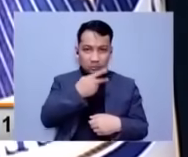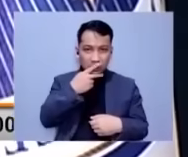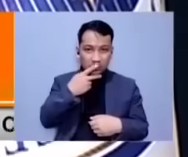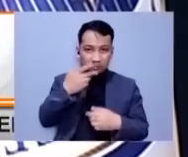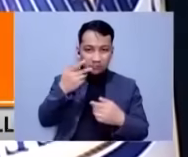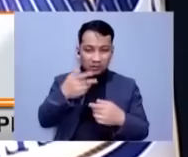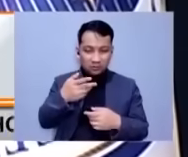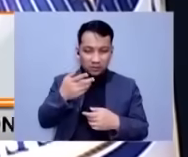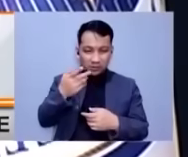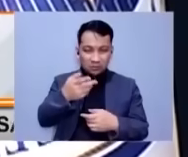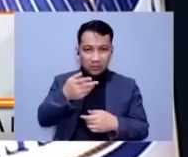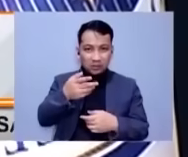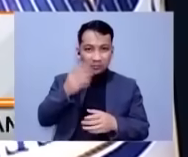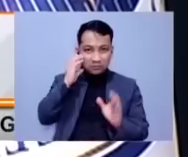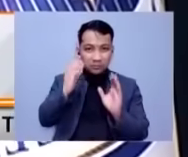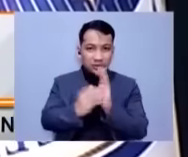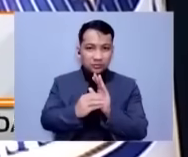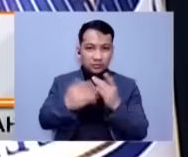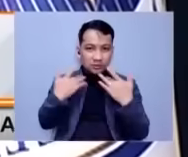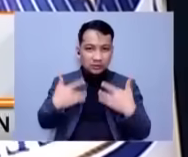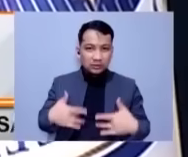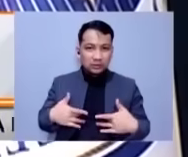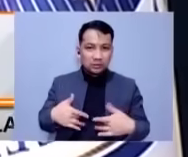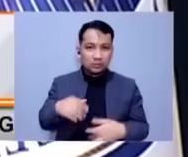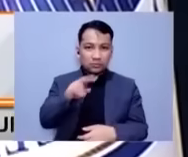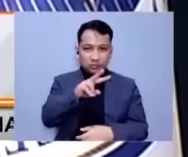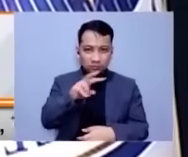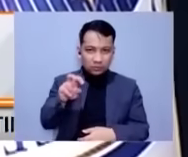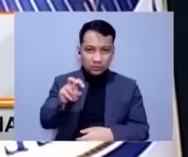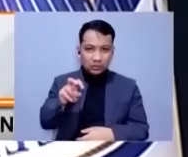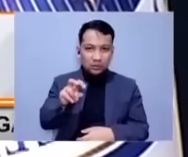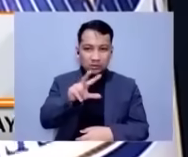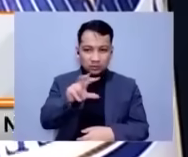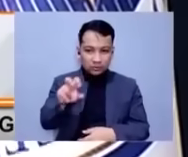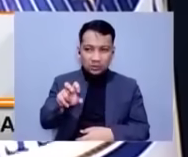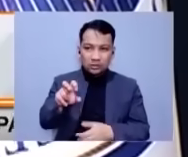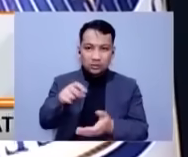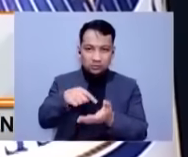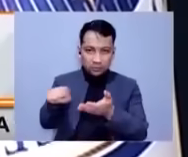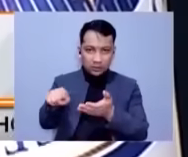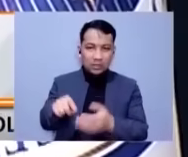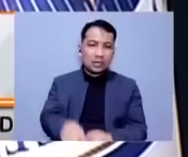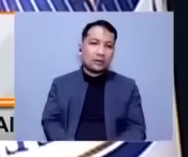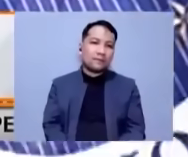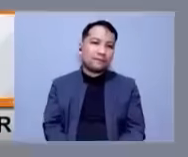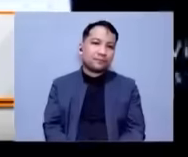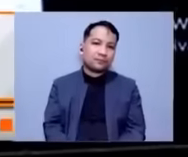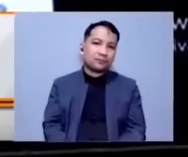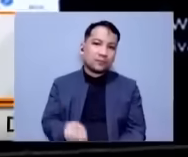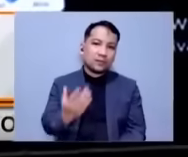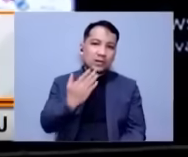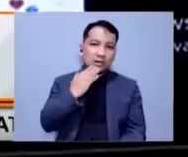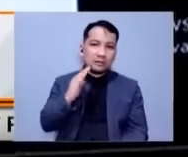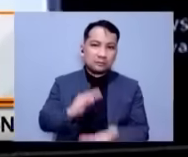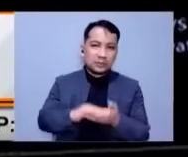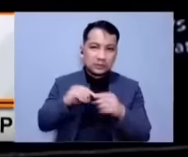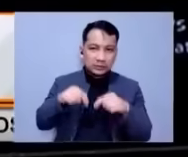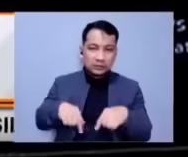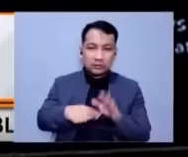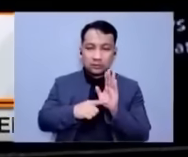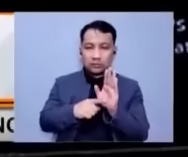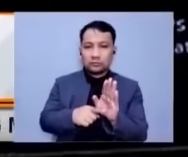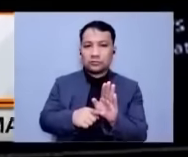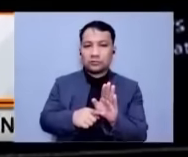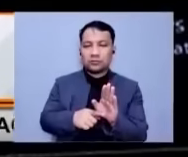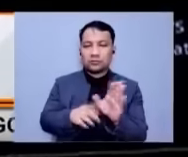Ganun na po sila, yes. 200 pesos? 200, 300, according, yes po. That's how bad it is. Sa kabila niyan, base